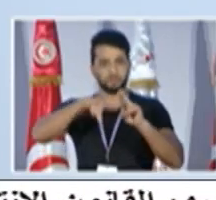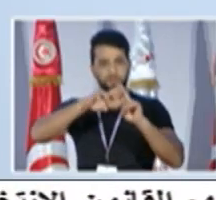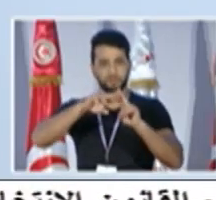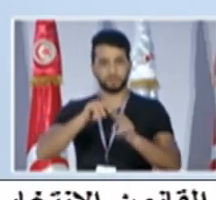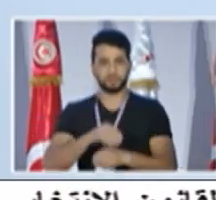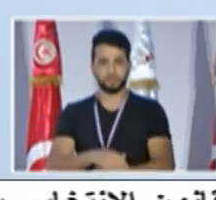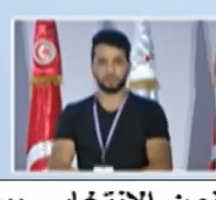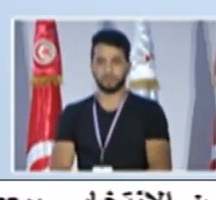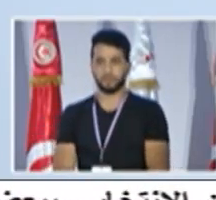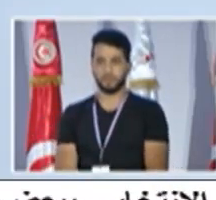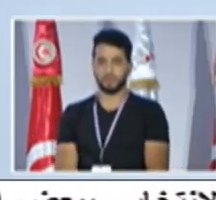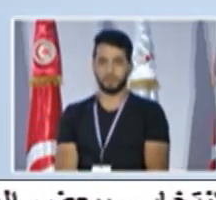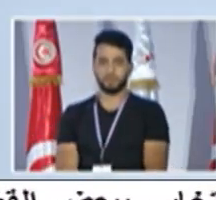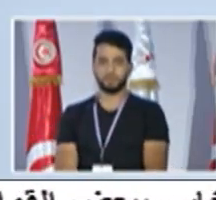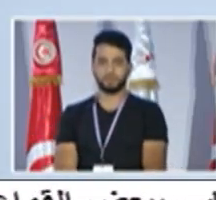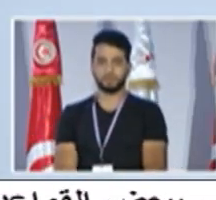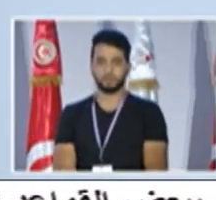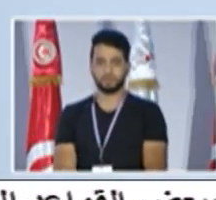اتفضلوا